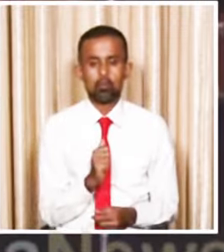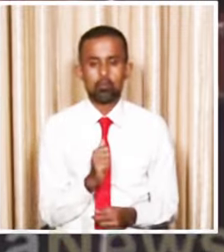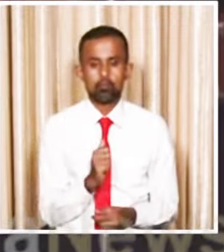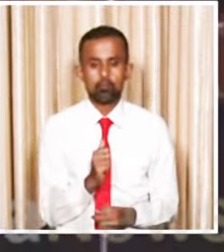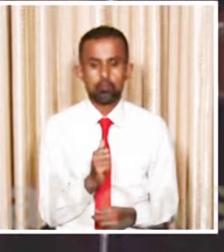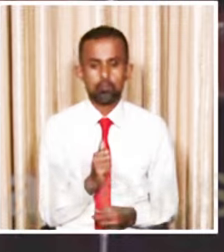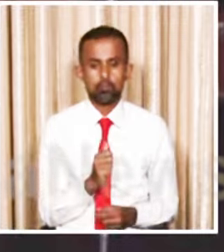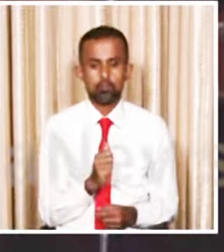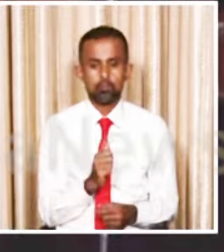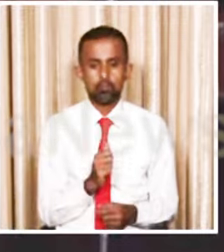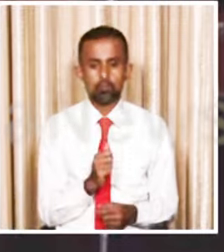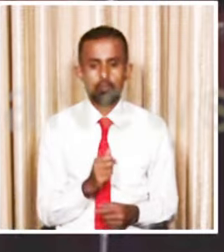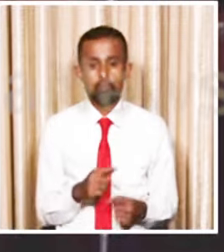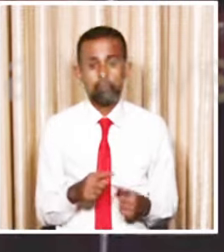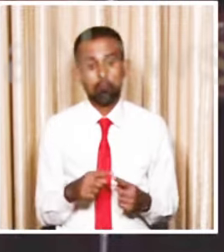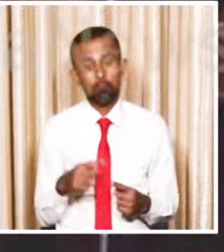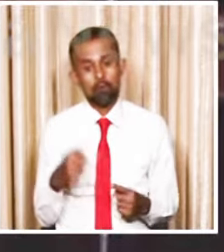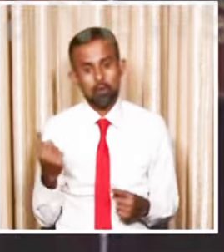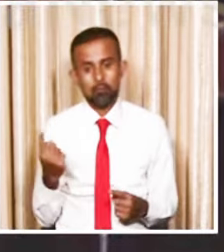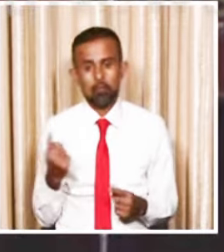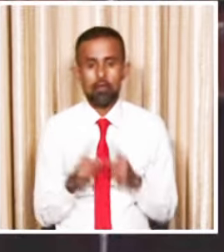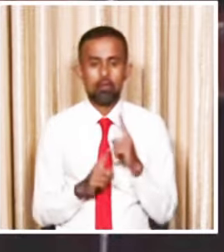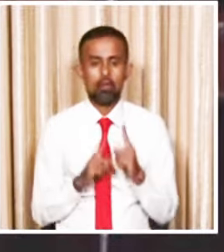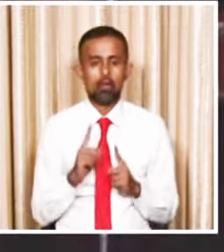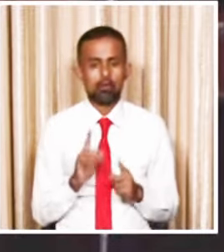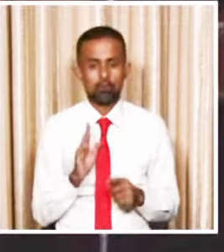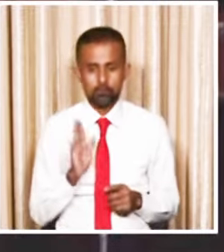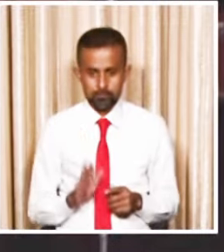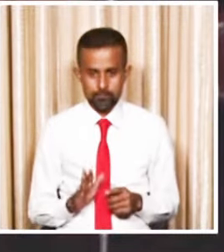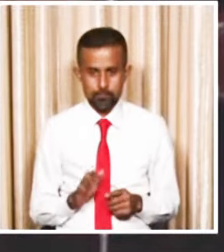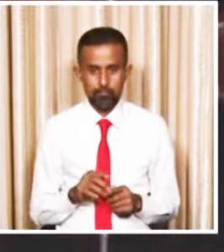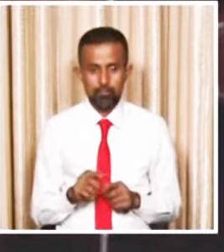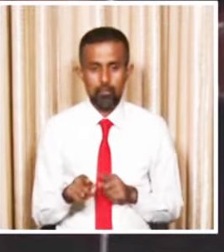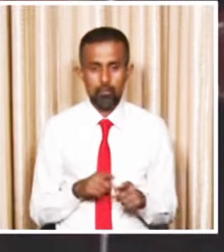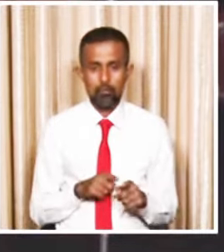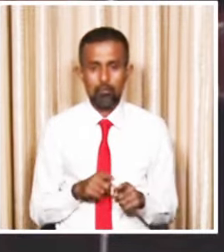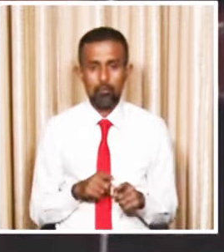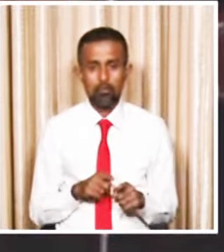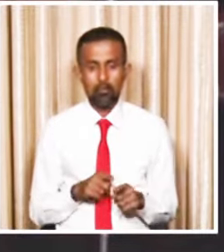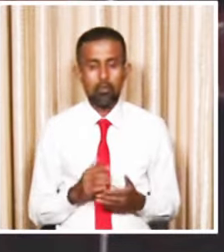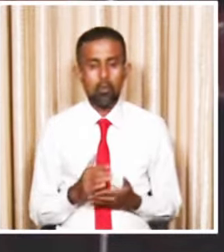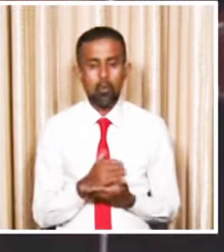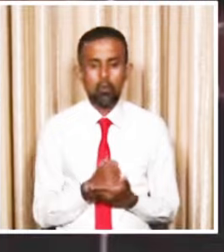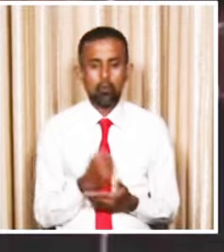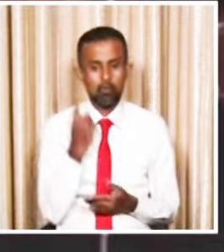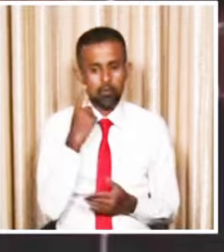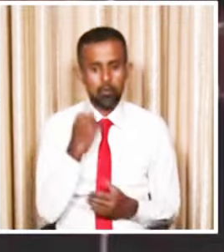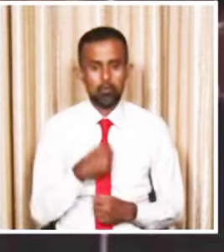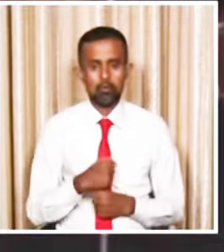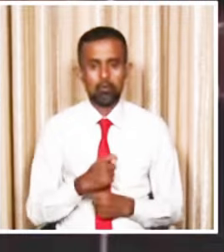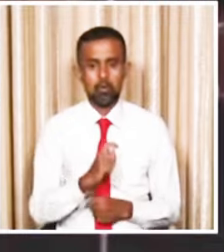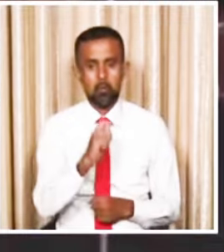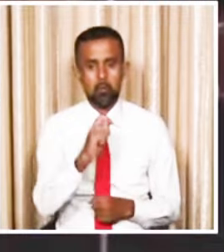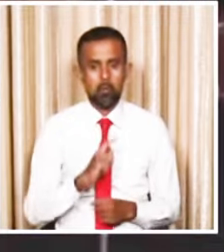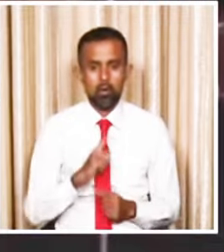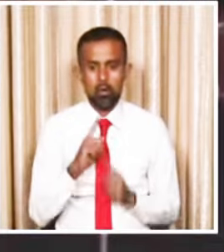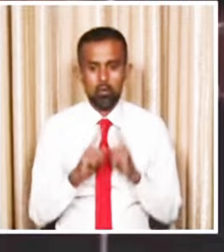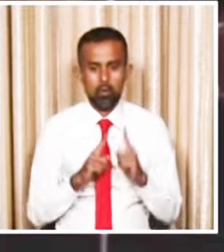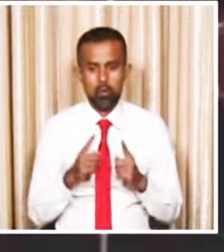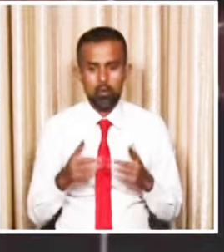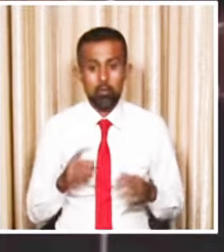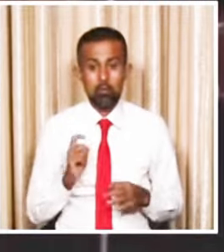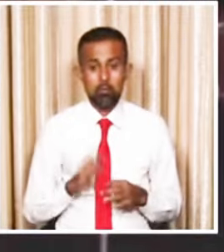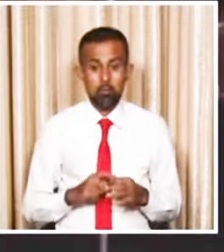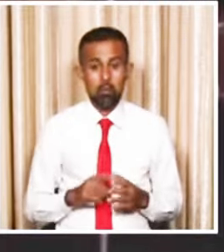ఈ కారణే వెనమ కథాకరితు కారణం ఇవగేమ అపి హెమ్మ దాన్న మేరటి రాజ్య ఆదాయం కన కథా కరామ విశాల